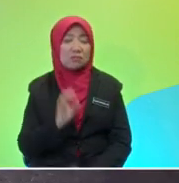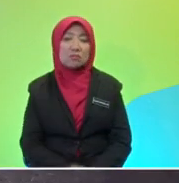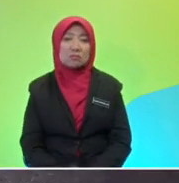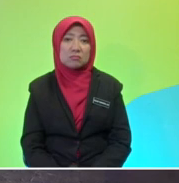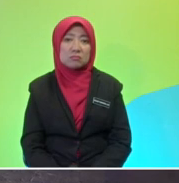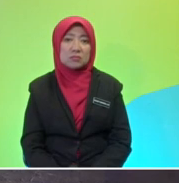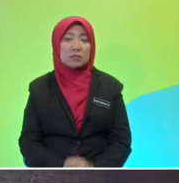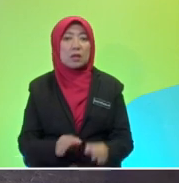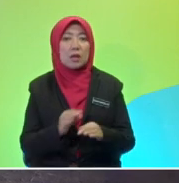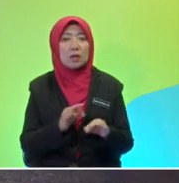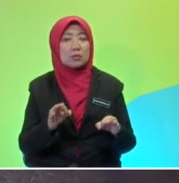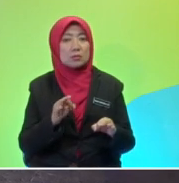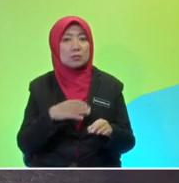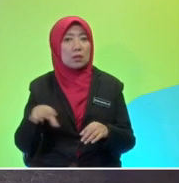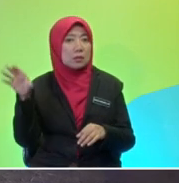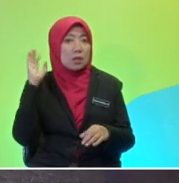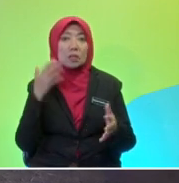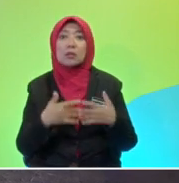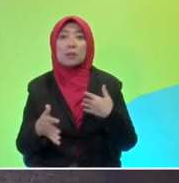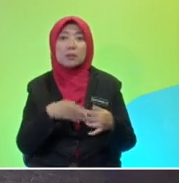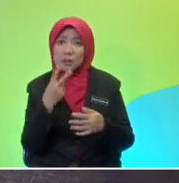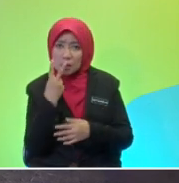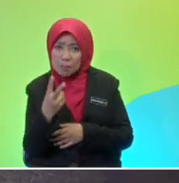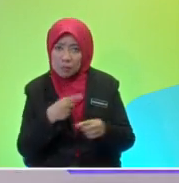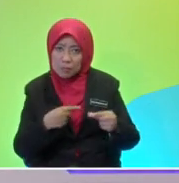bunyi nampak pergerakan dia